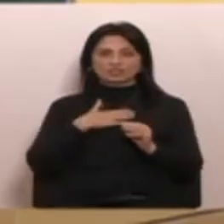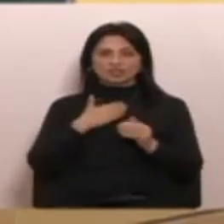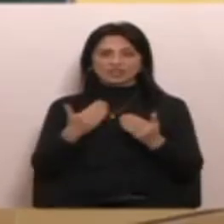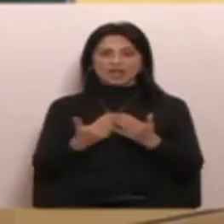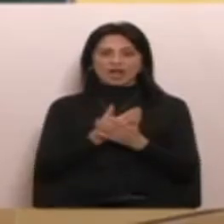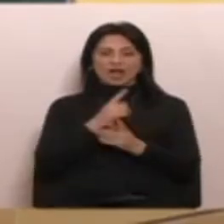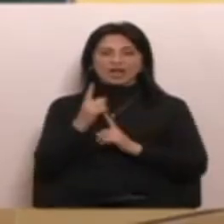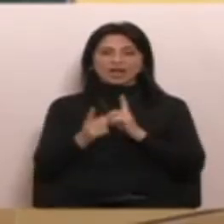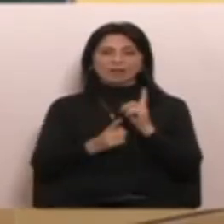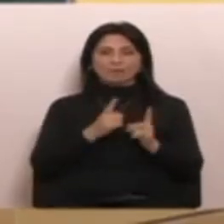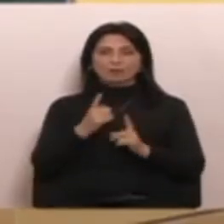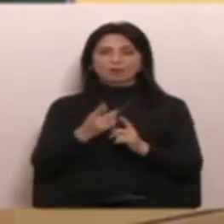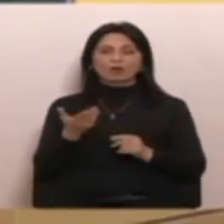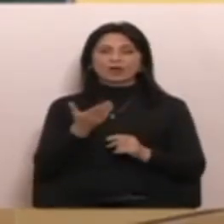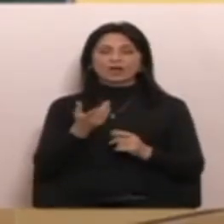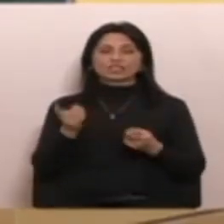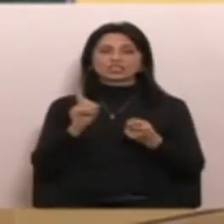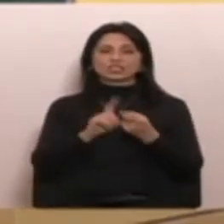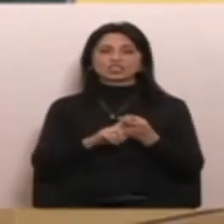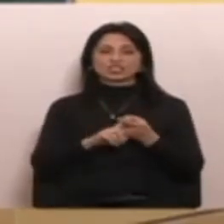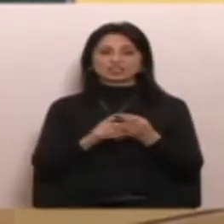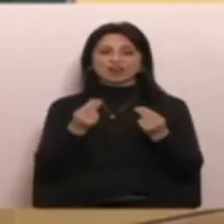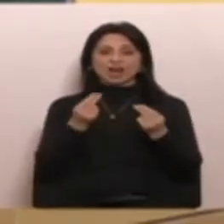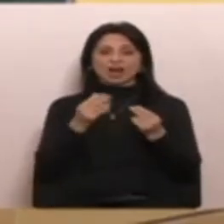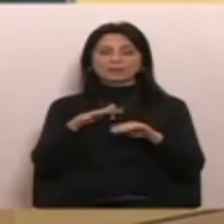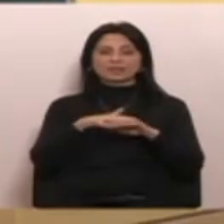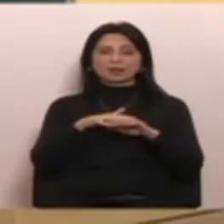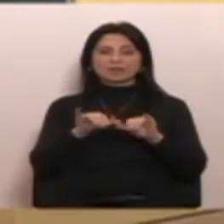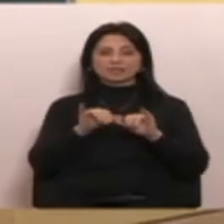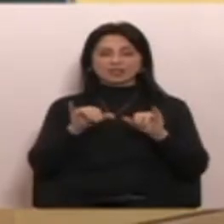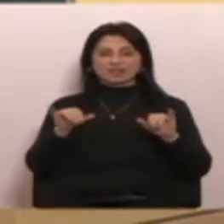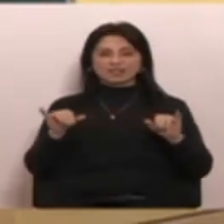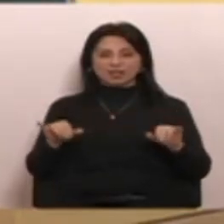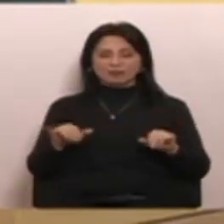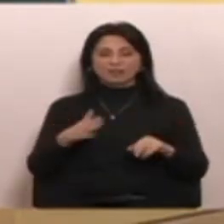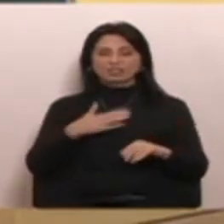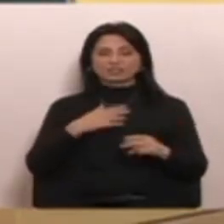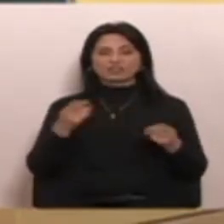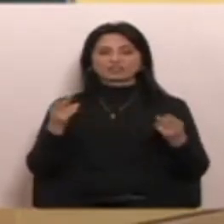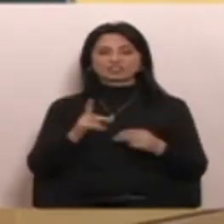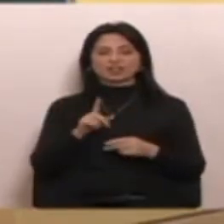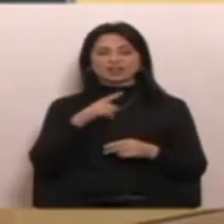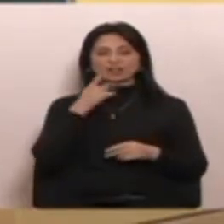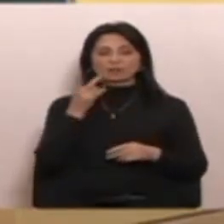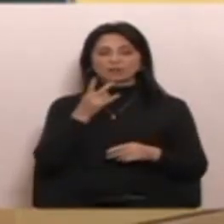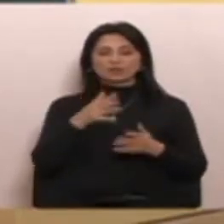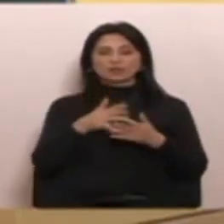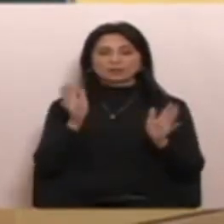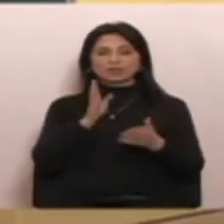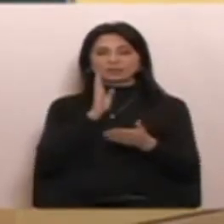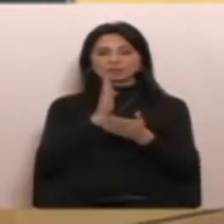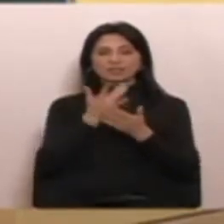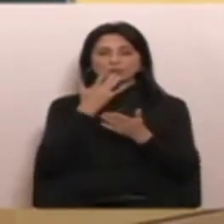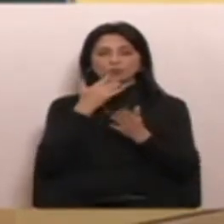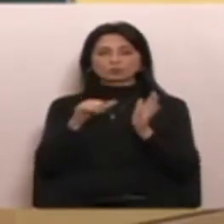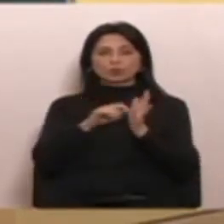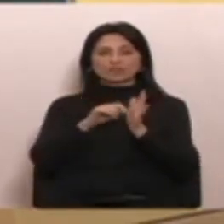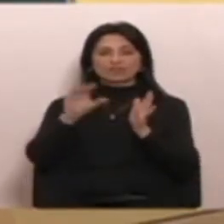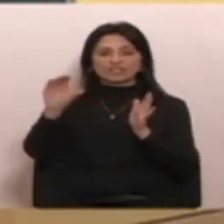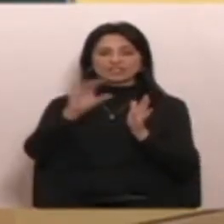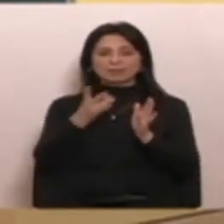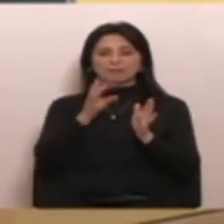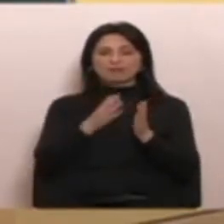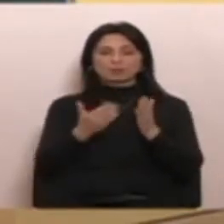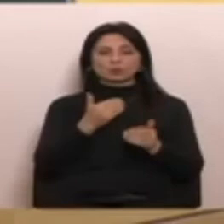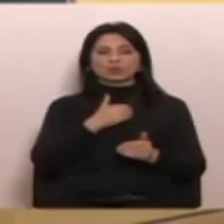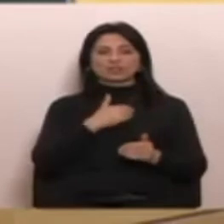რეფორმა, რაც შეეხება კაპიტალის ბაზრის განვითარებას. ჩვენ გვჭირდება, რა თქმა უნდა, მეტი პირდაპირი უცხოური ინვესტიცია, მაგრამ თუ